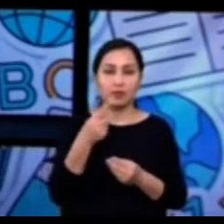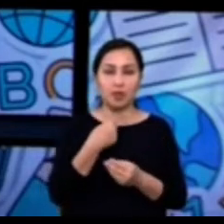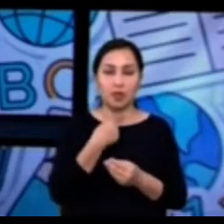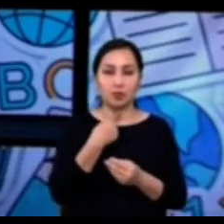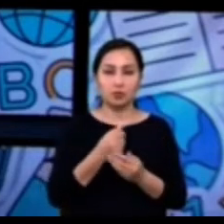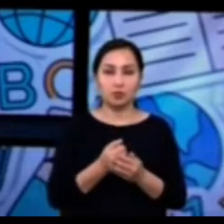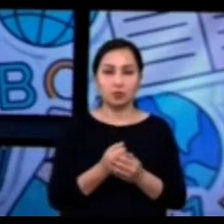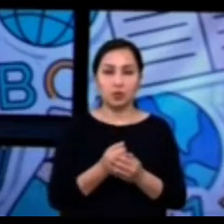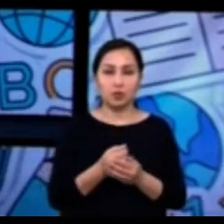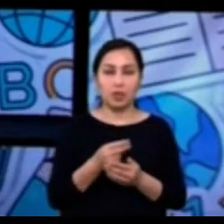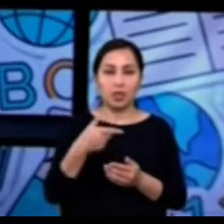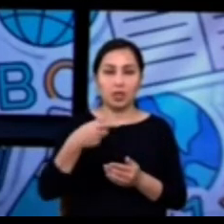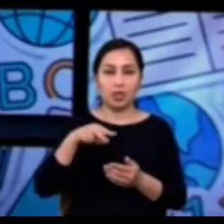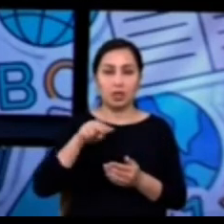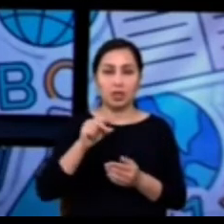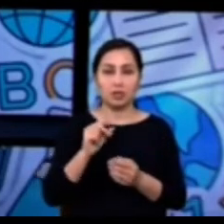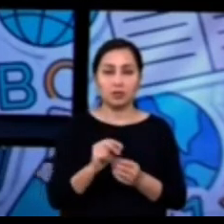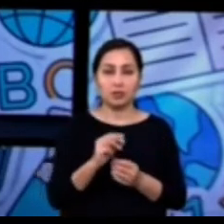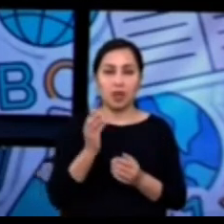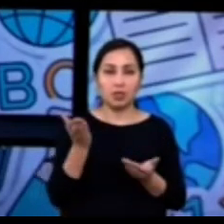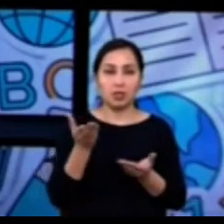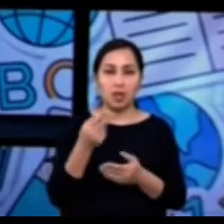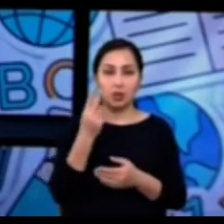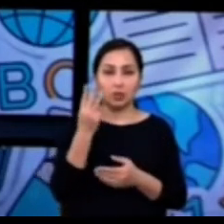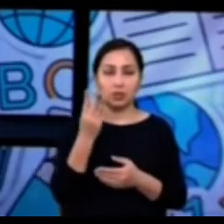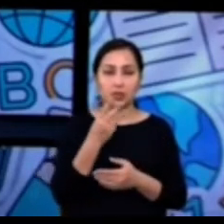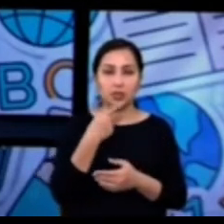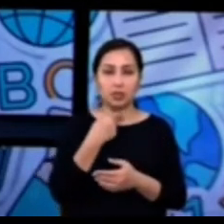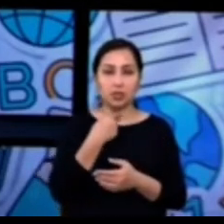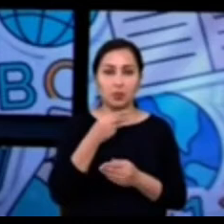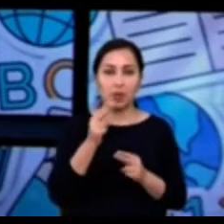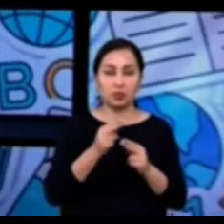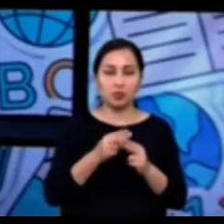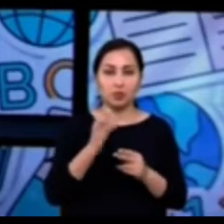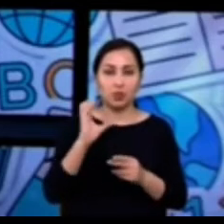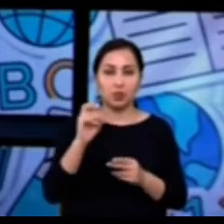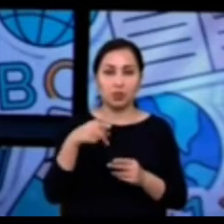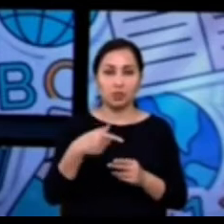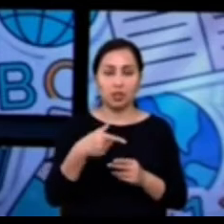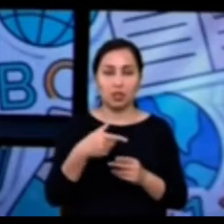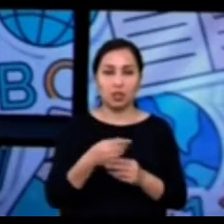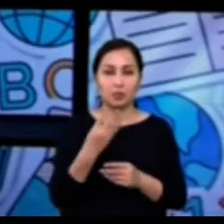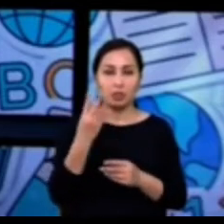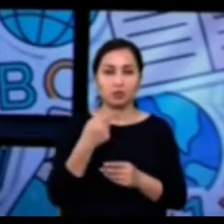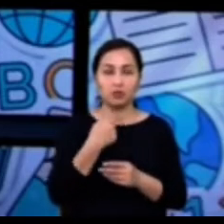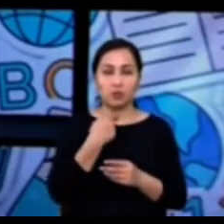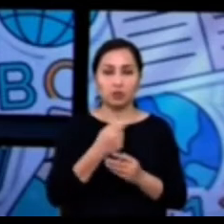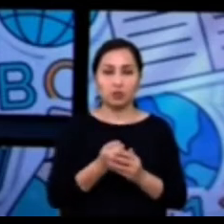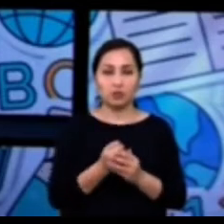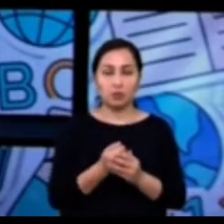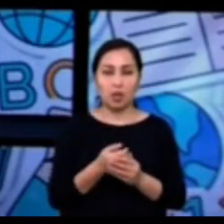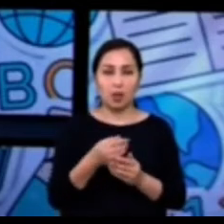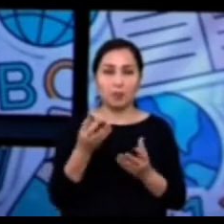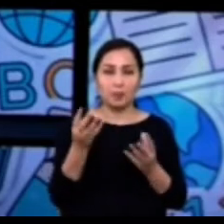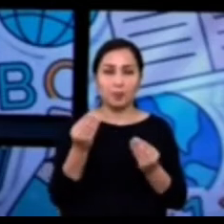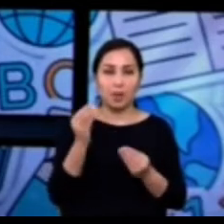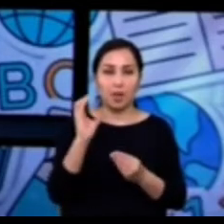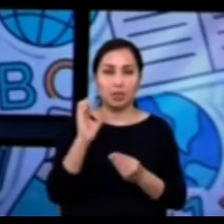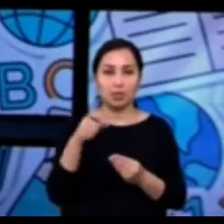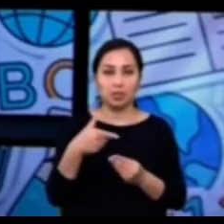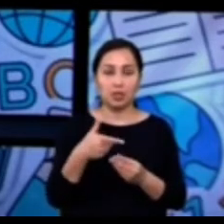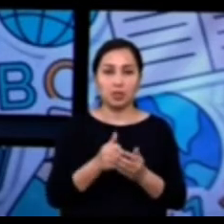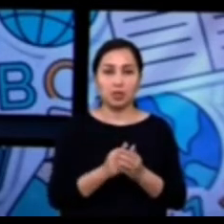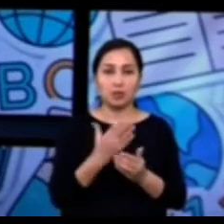звук? Гласный. Какой третий звук? Твердый согласный. Какой четвертый звук? Мягкий